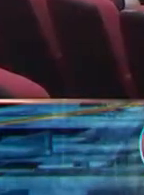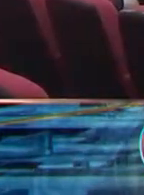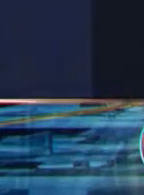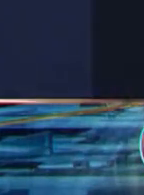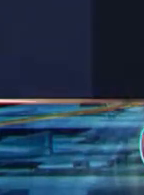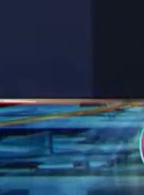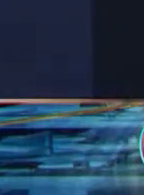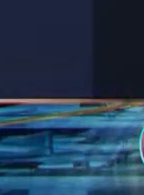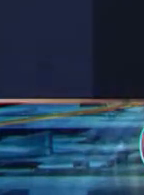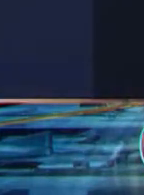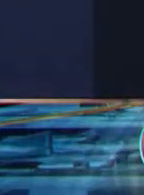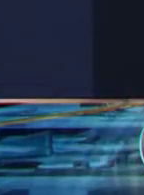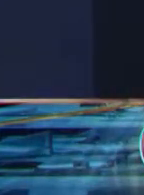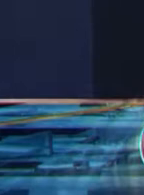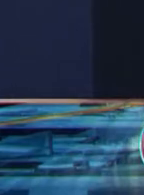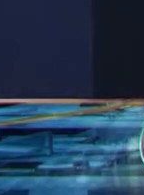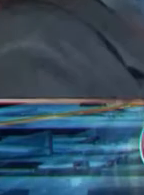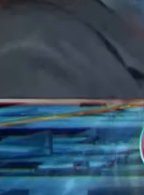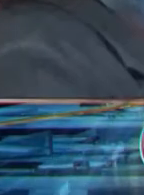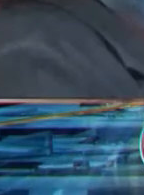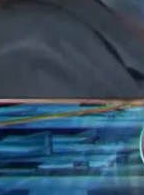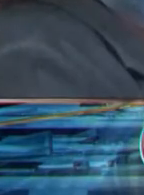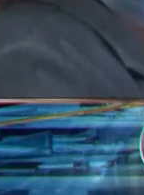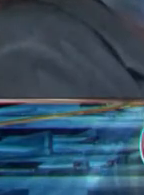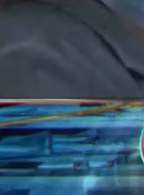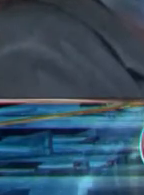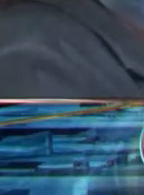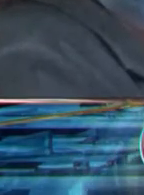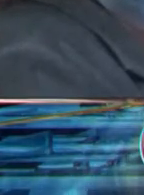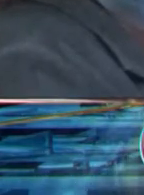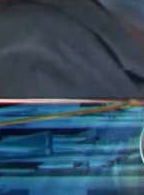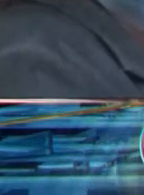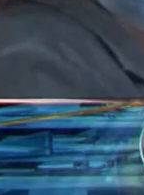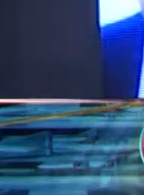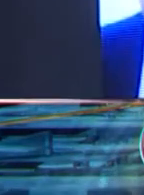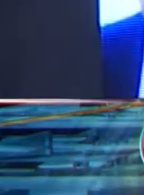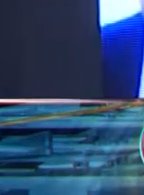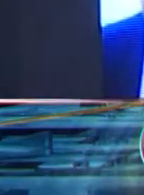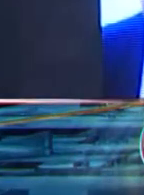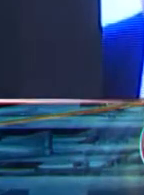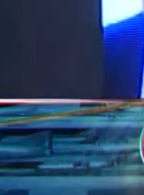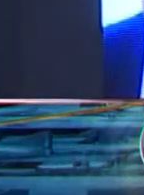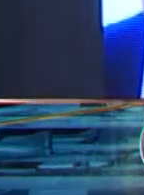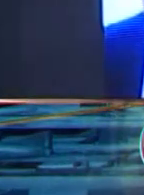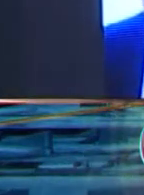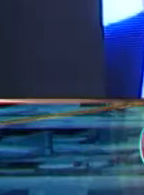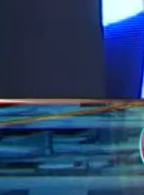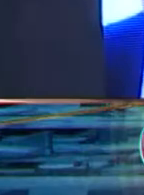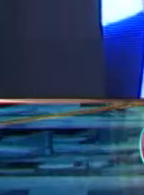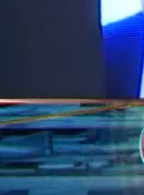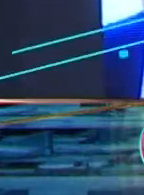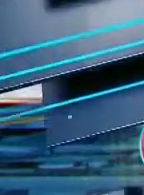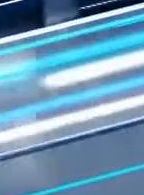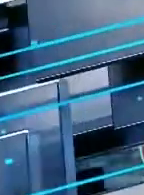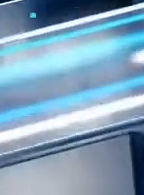Казахский язык – опора единства. Три участника из Алматинской области стали победителями республиканского конкурса «Мангбала».